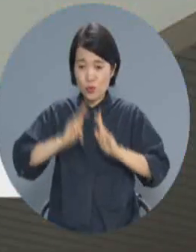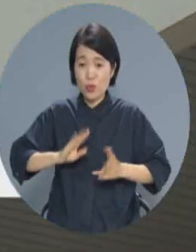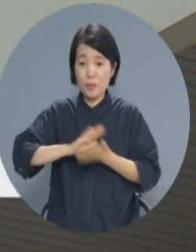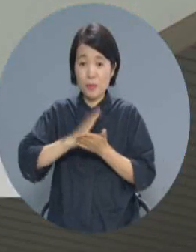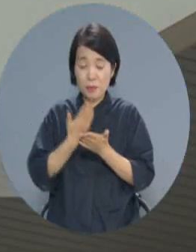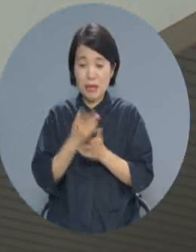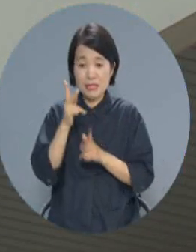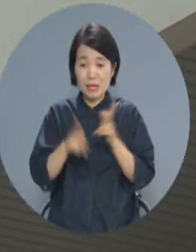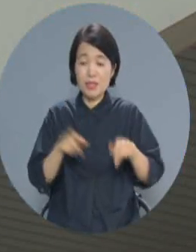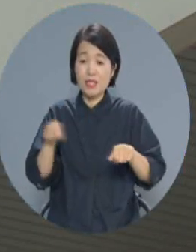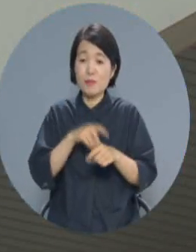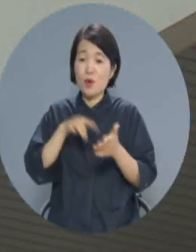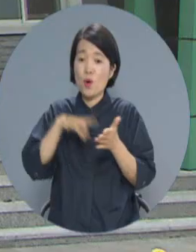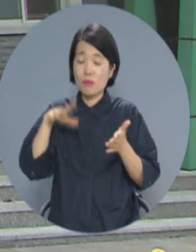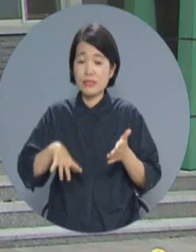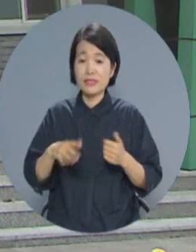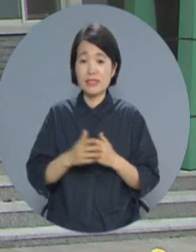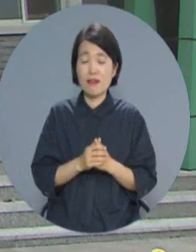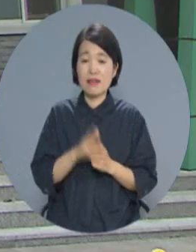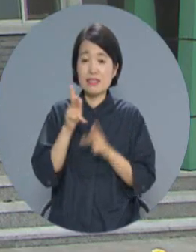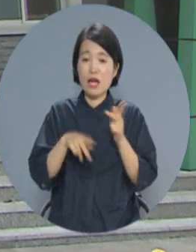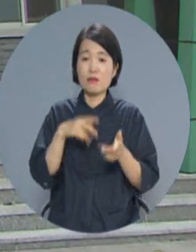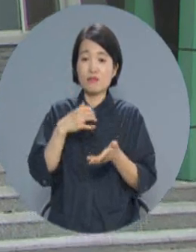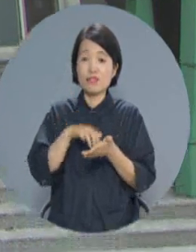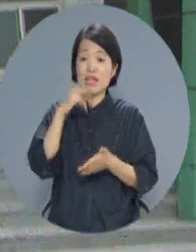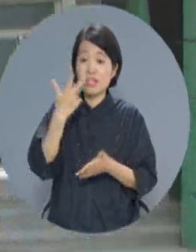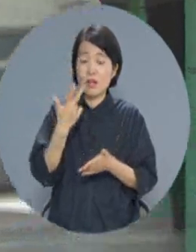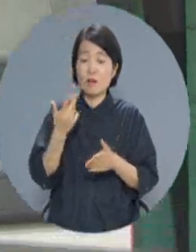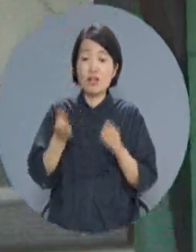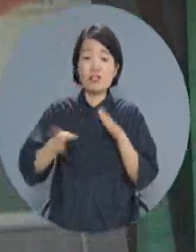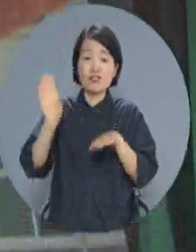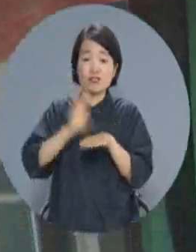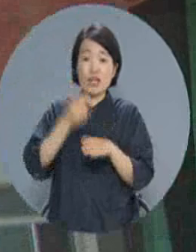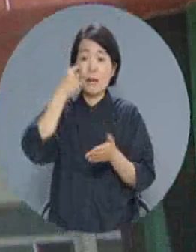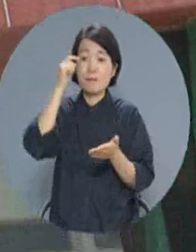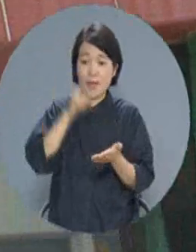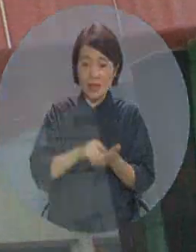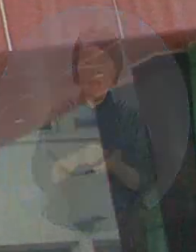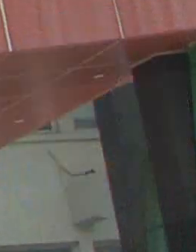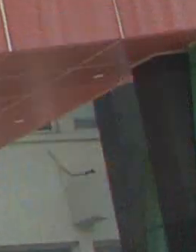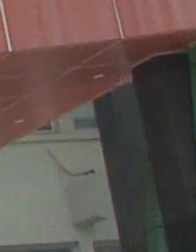성능개선사업 등 특별교부세 대상사업 7건을 추가로 발굴했습니다.